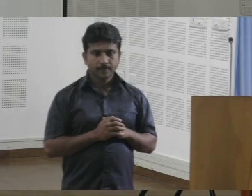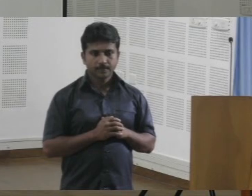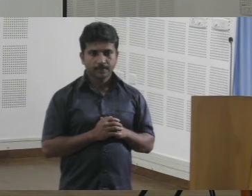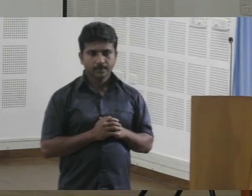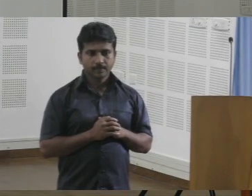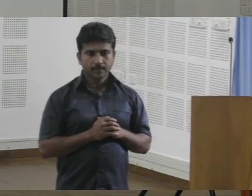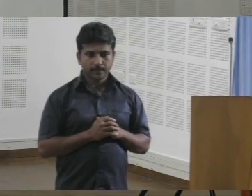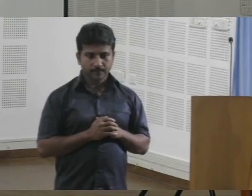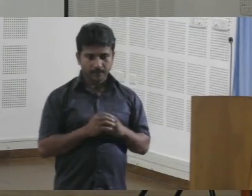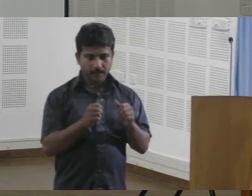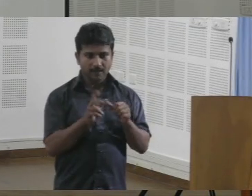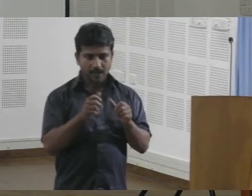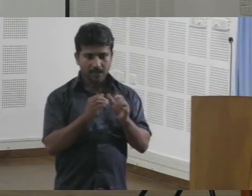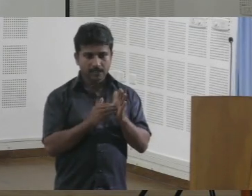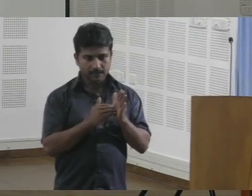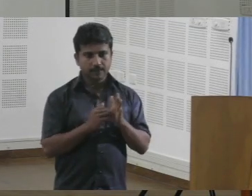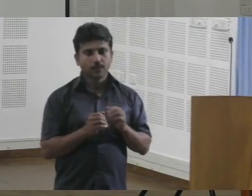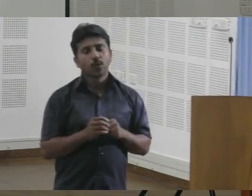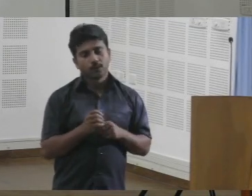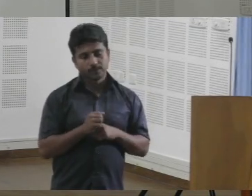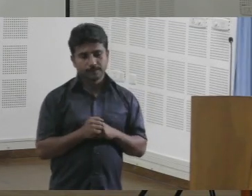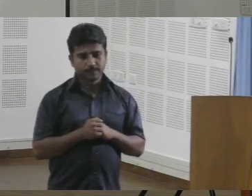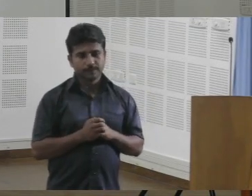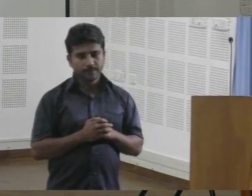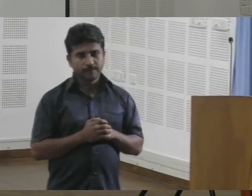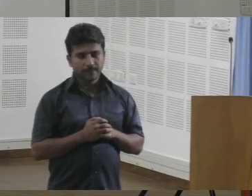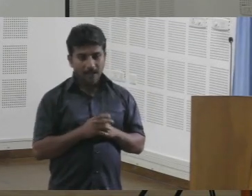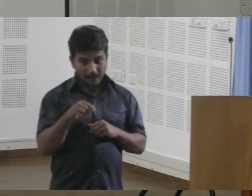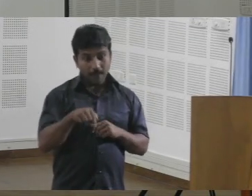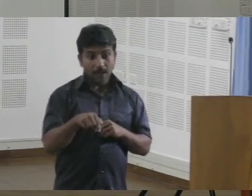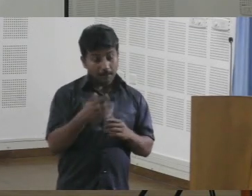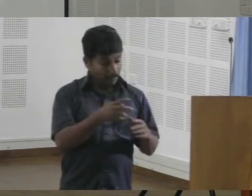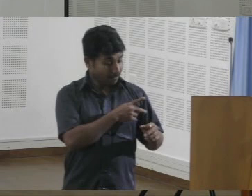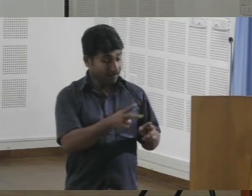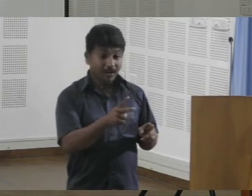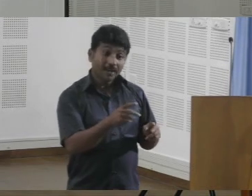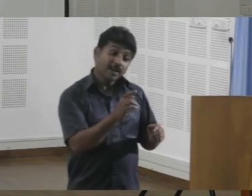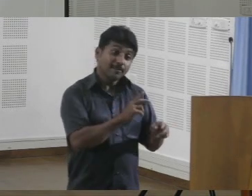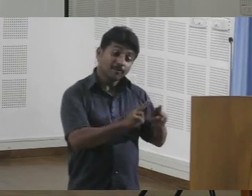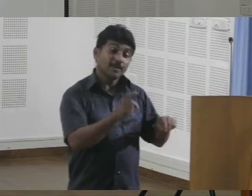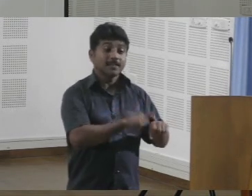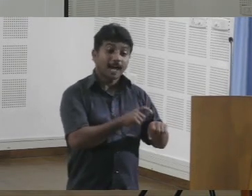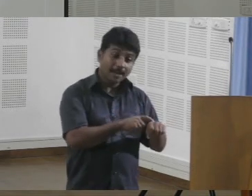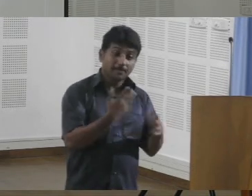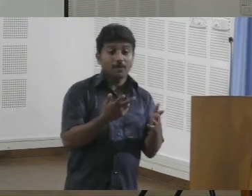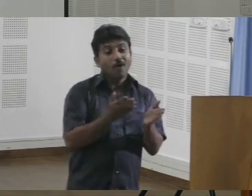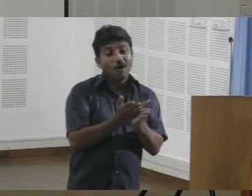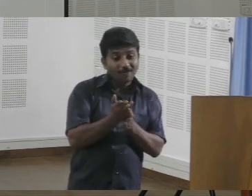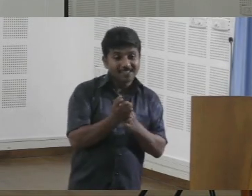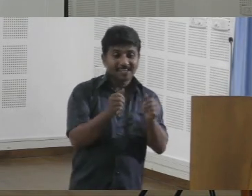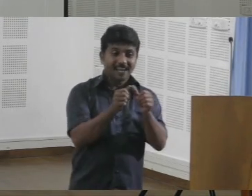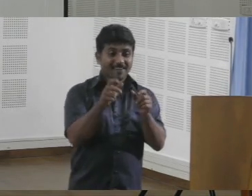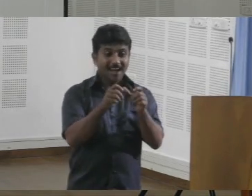ഇപ്പോൾ പ്രസൻറ്റ് ലെവലിൽ അവൻ്റെ എല്ലാ ആവശ്യങ്ങൾക്കും അവന് ആവാസ് യൂസ് ചെയ്യാൻ പറ്റും. യാതൊരു പ്രോംപ്റ്റും കൂടാതെ എല്ലാ ആളുകളുടെ